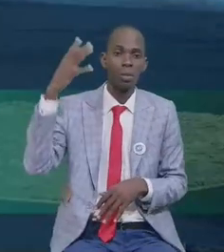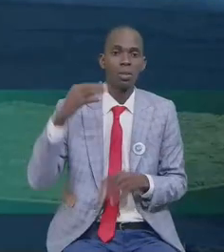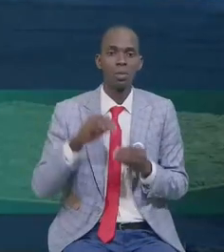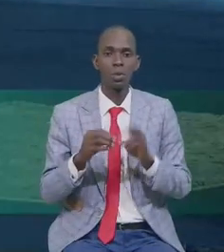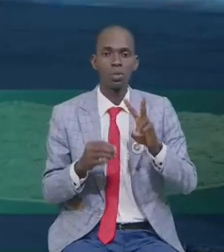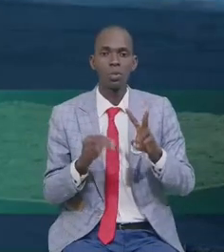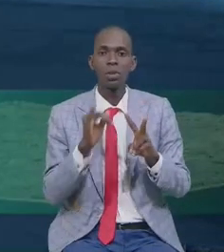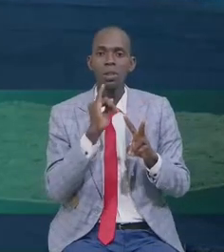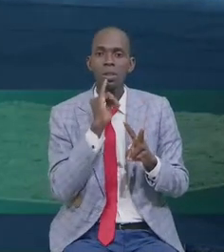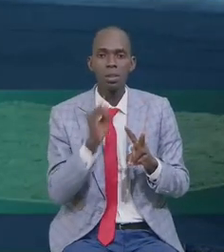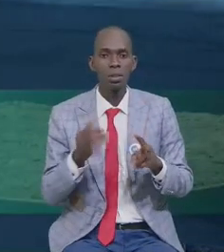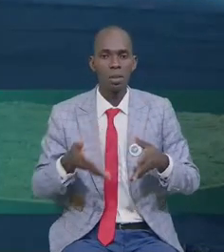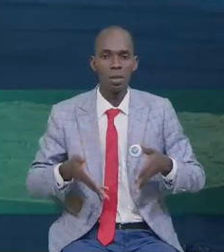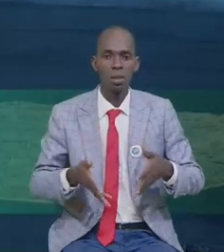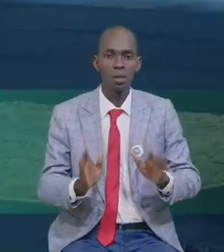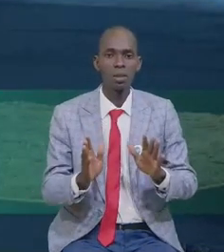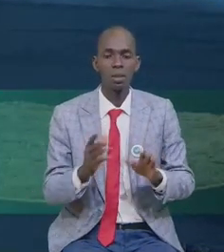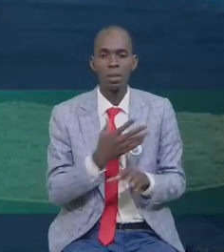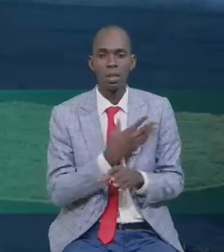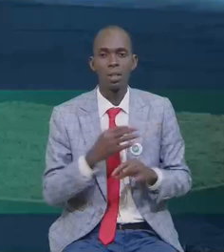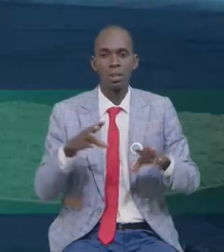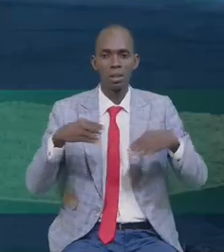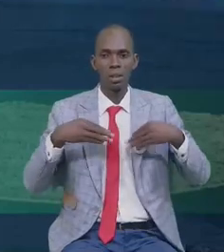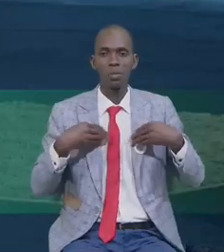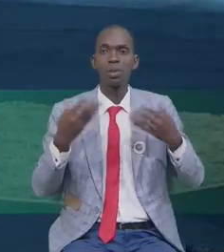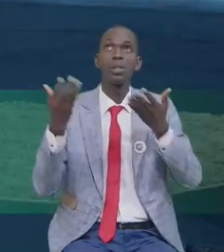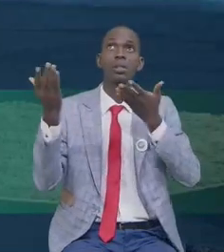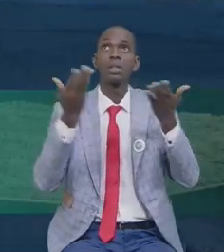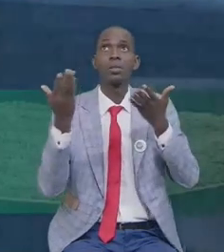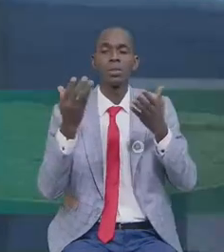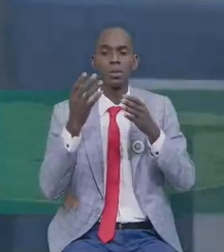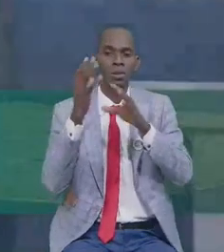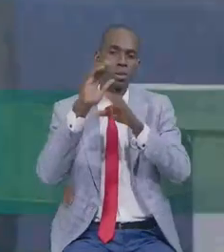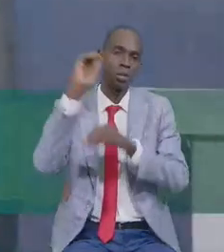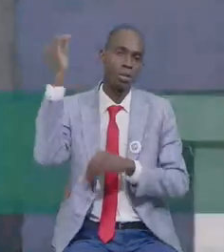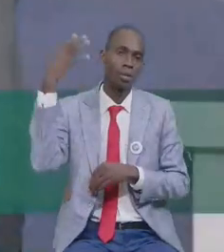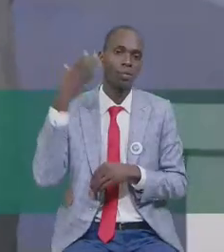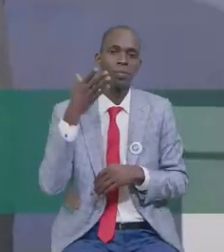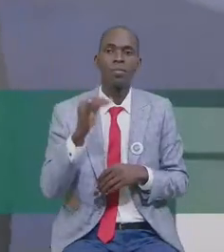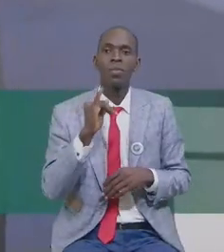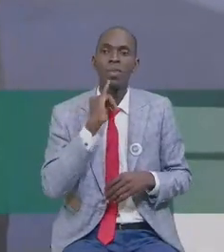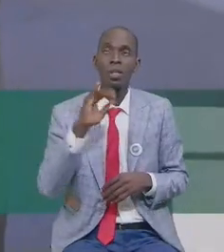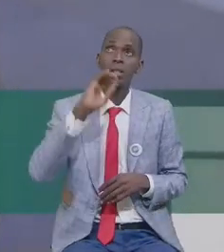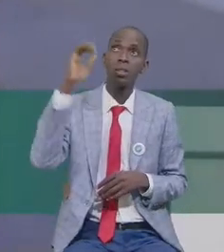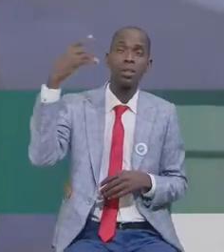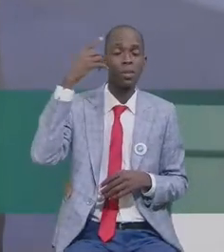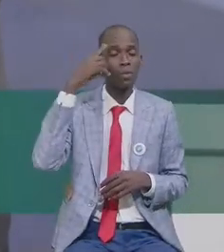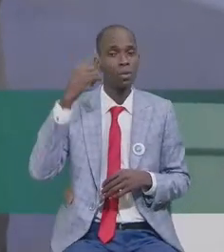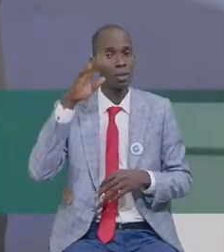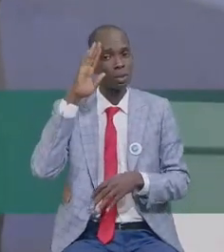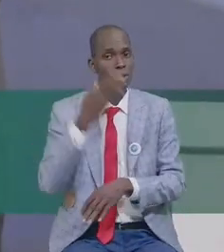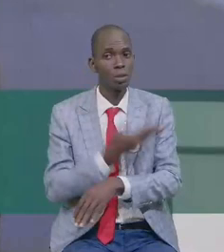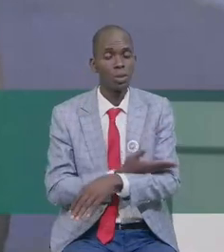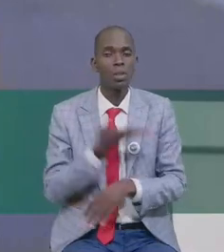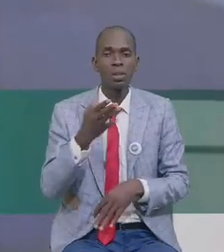et accepter la grâce du service. Il y a la grâce pour être un fils. Il y a la grâce pour